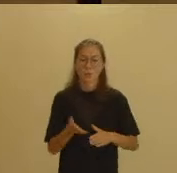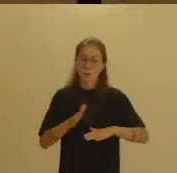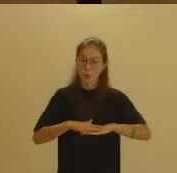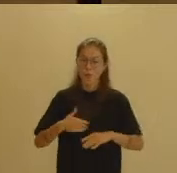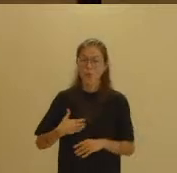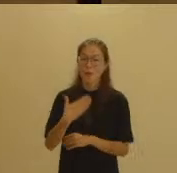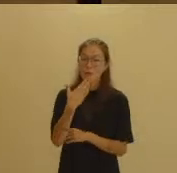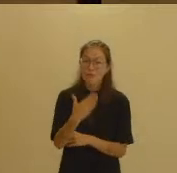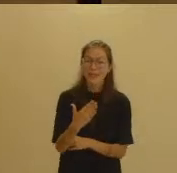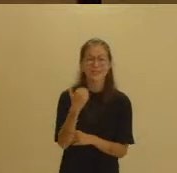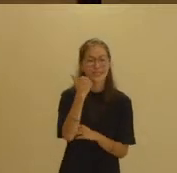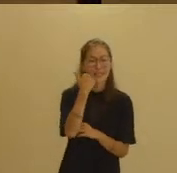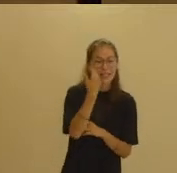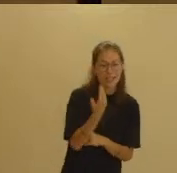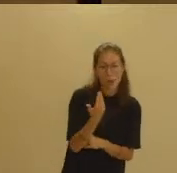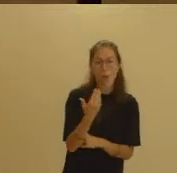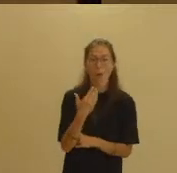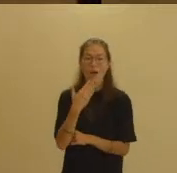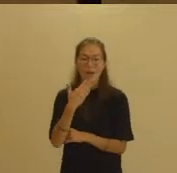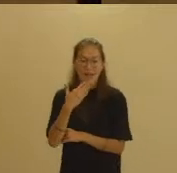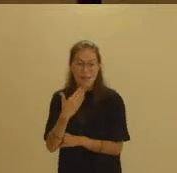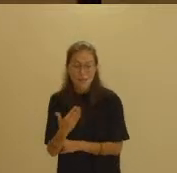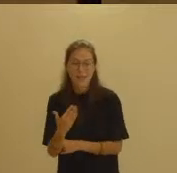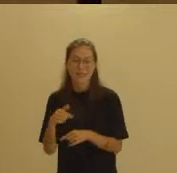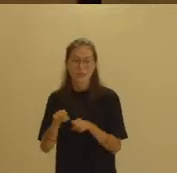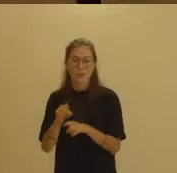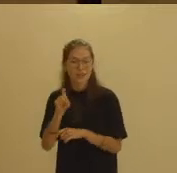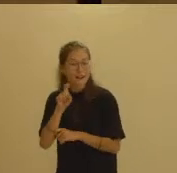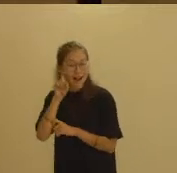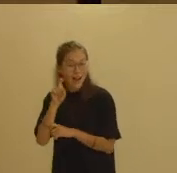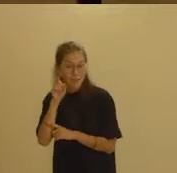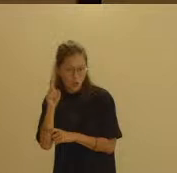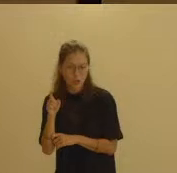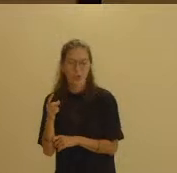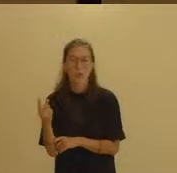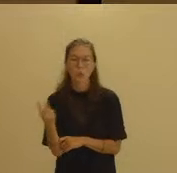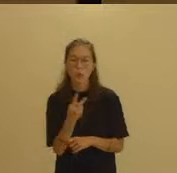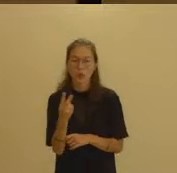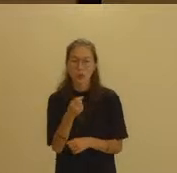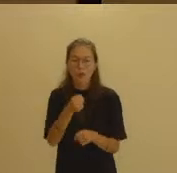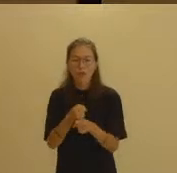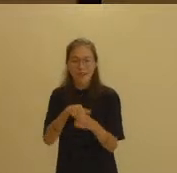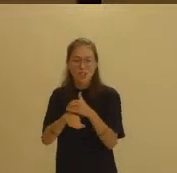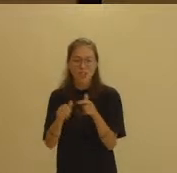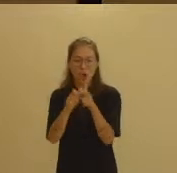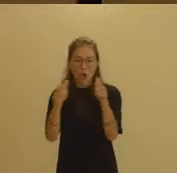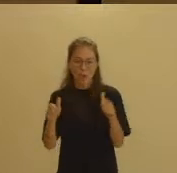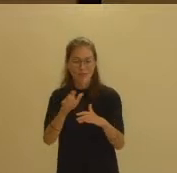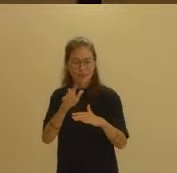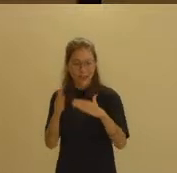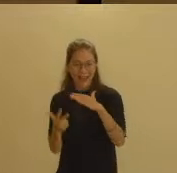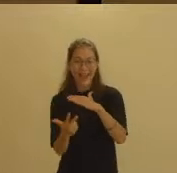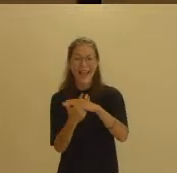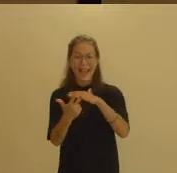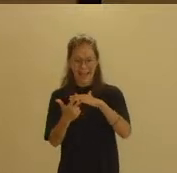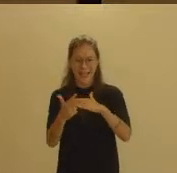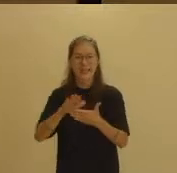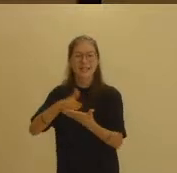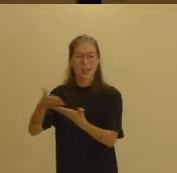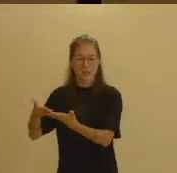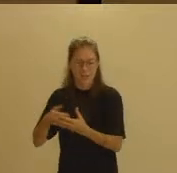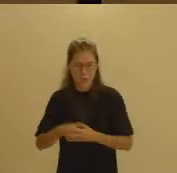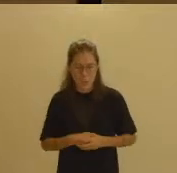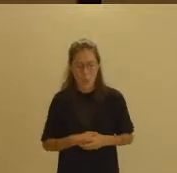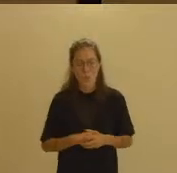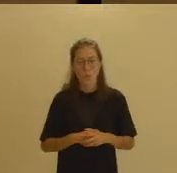mesdames Ninon Granier-Lejewski et Clémence Brossé, de l'entreprise Equils